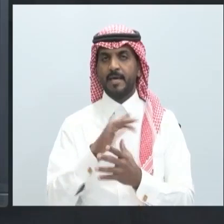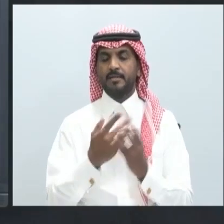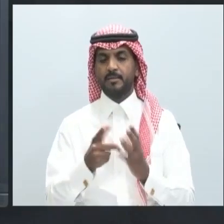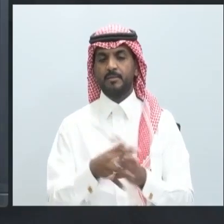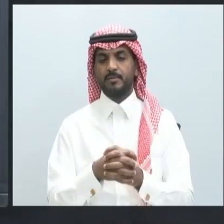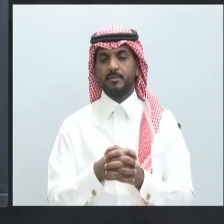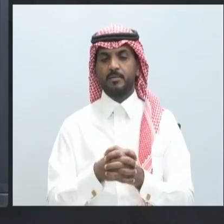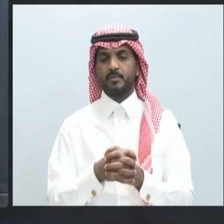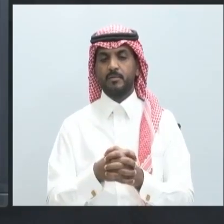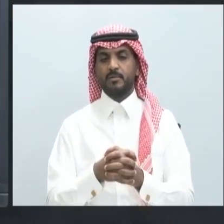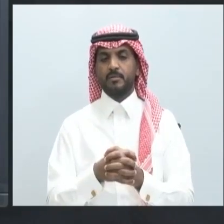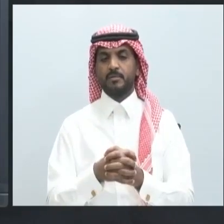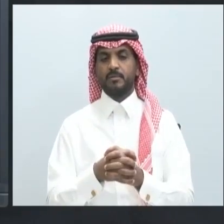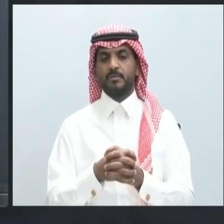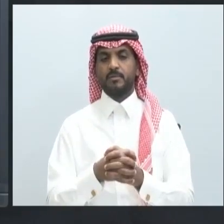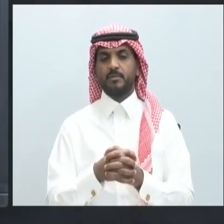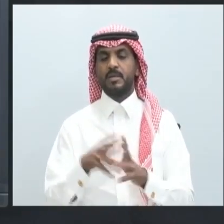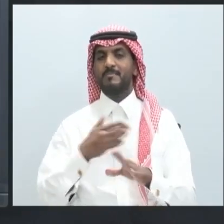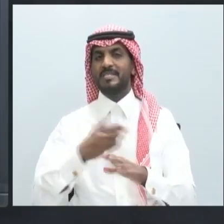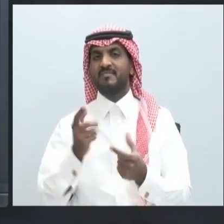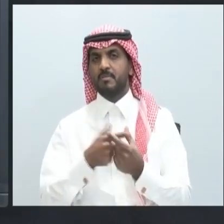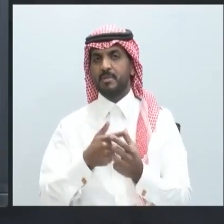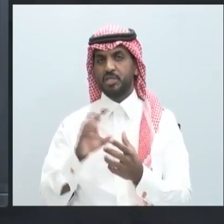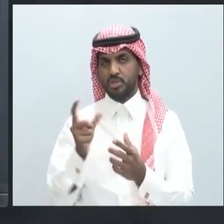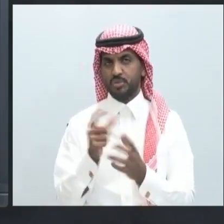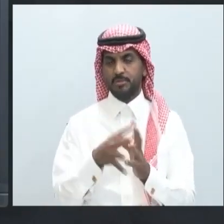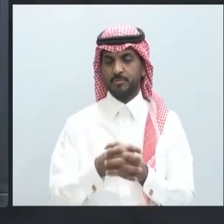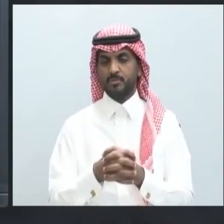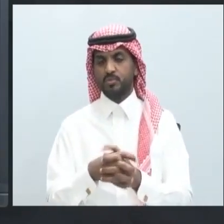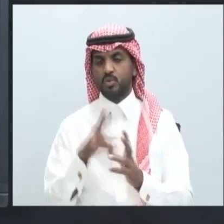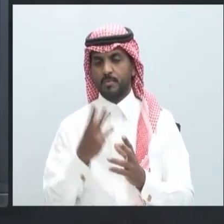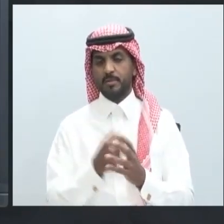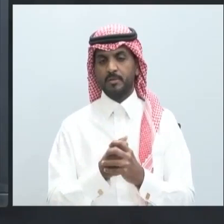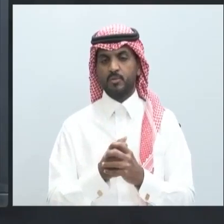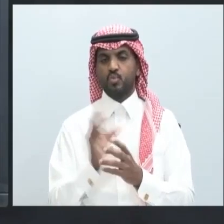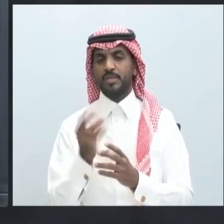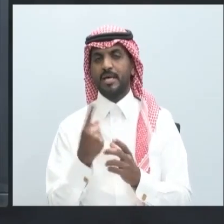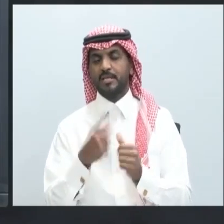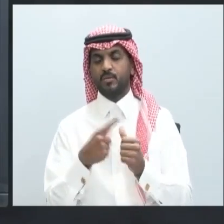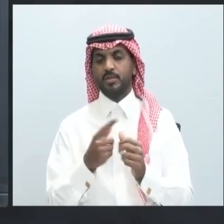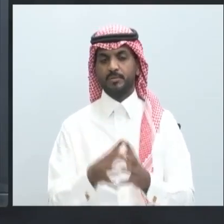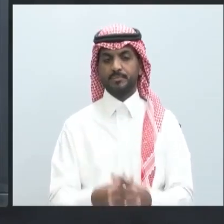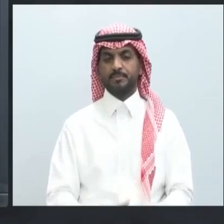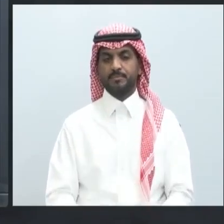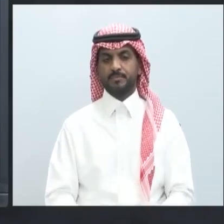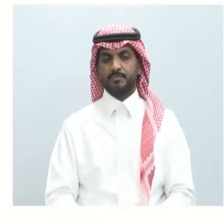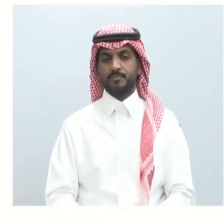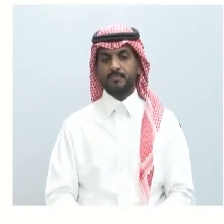هنا وحده خريطه واحده المسافه ما بين جين وجين نعبر عنها بوحده خريطه